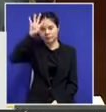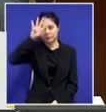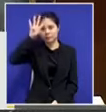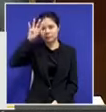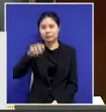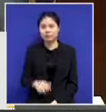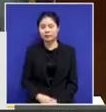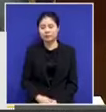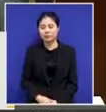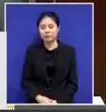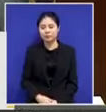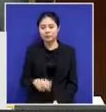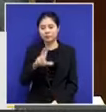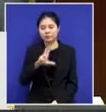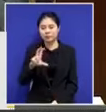ครับ